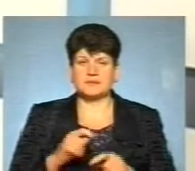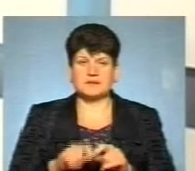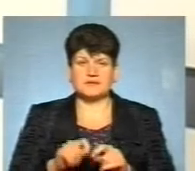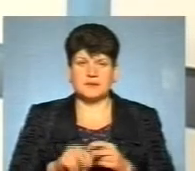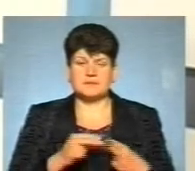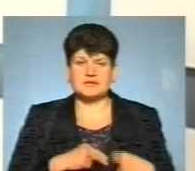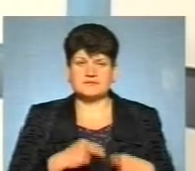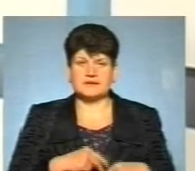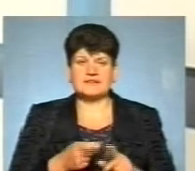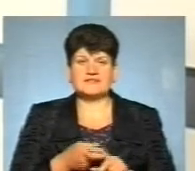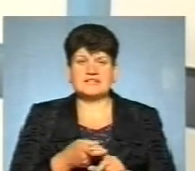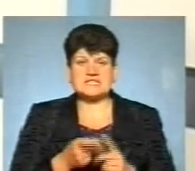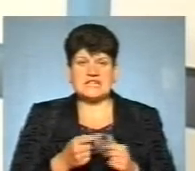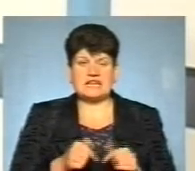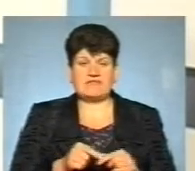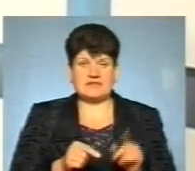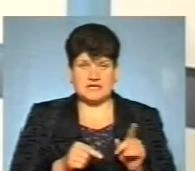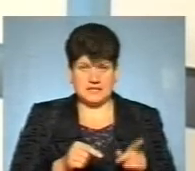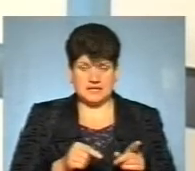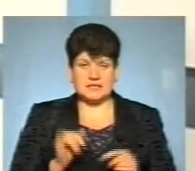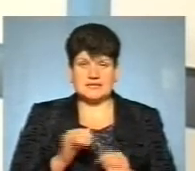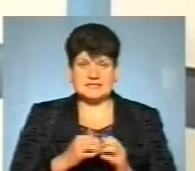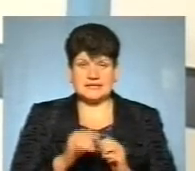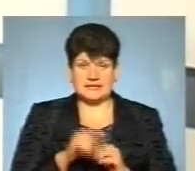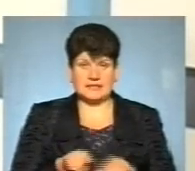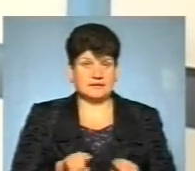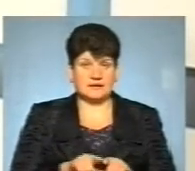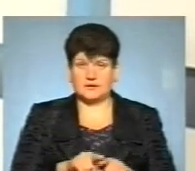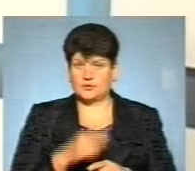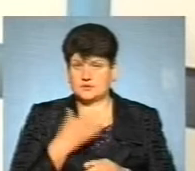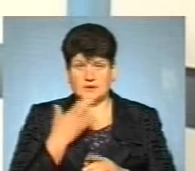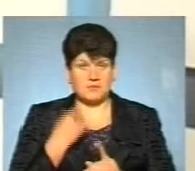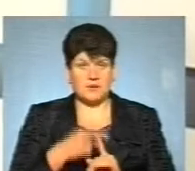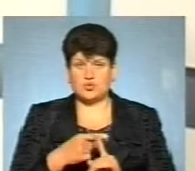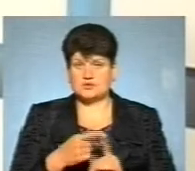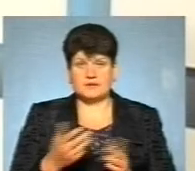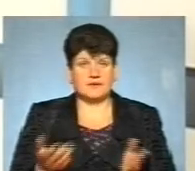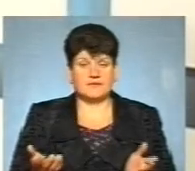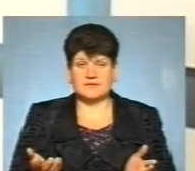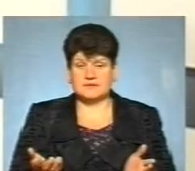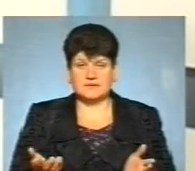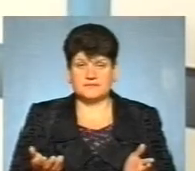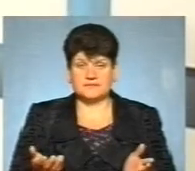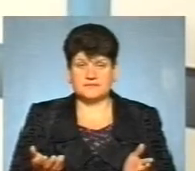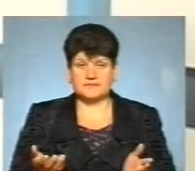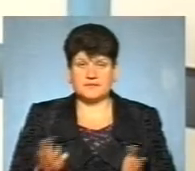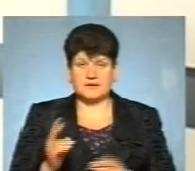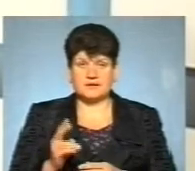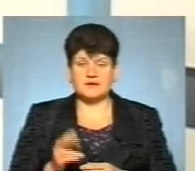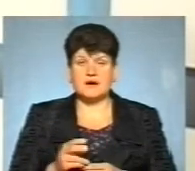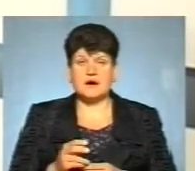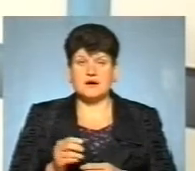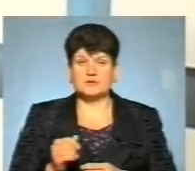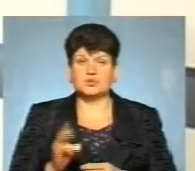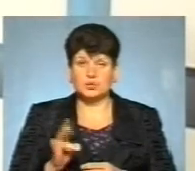працівників інфекційних відділень, і серед них теж немає позитивних на імуноглобуліни класу G.